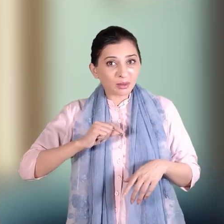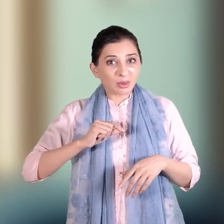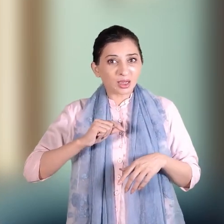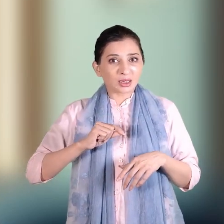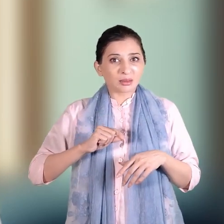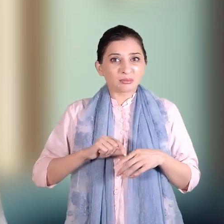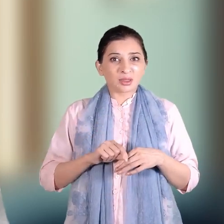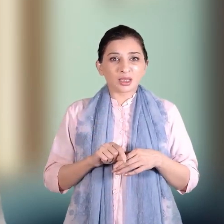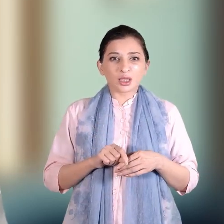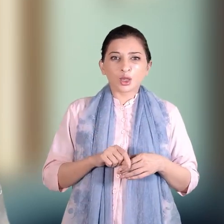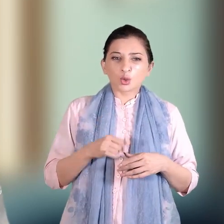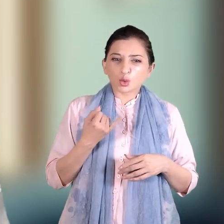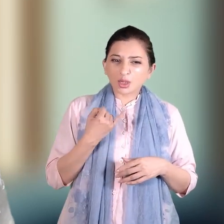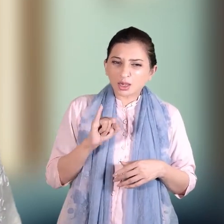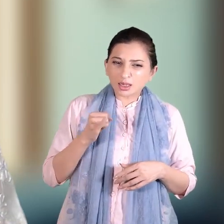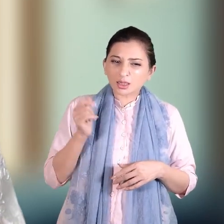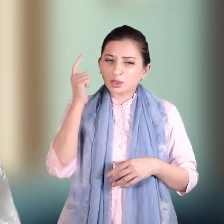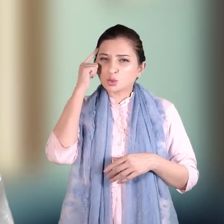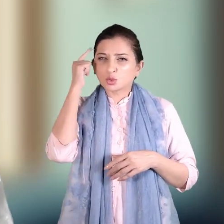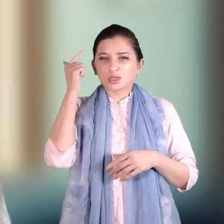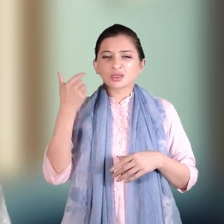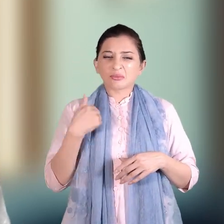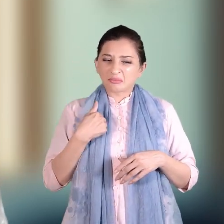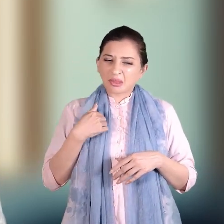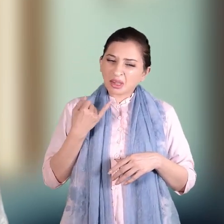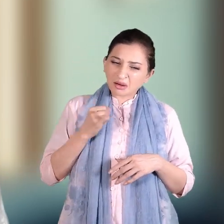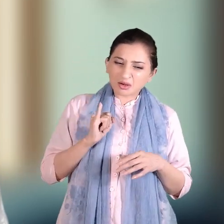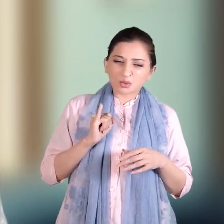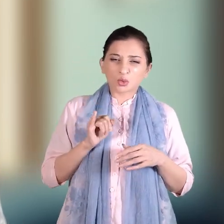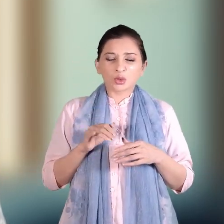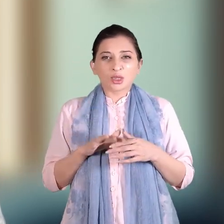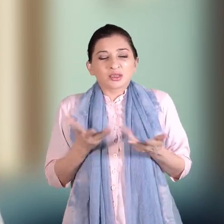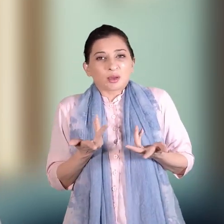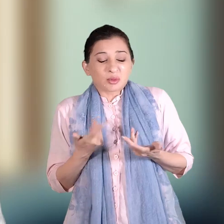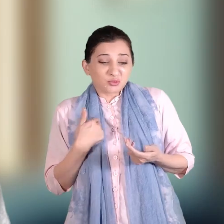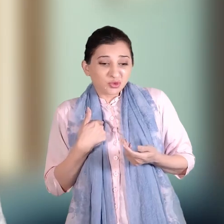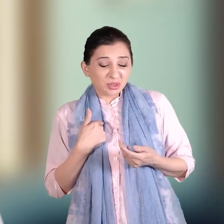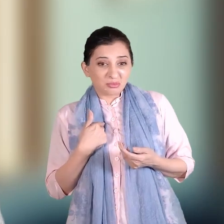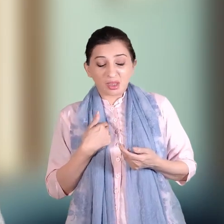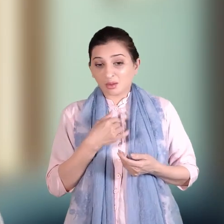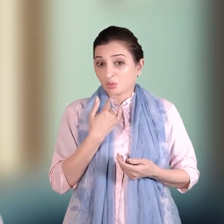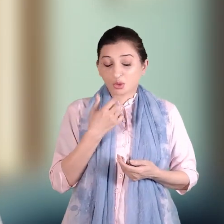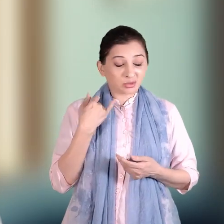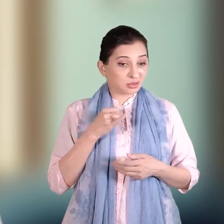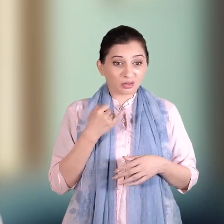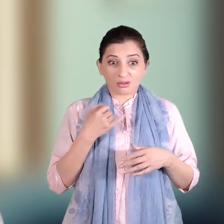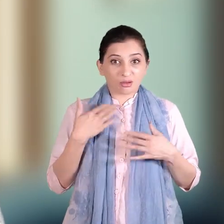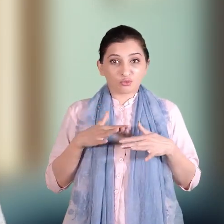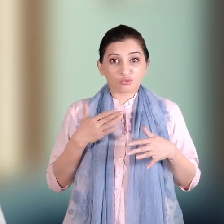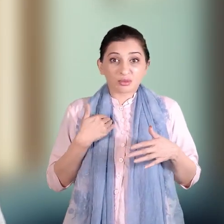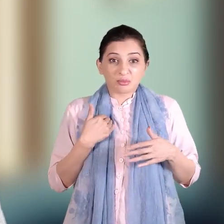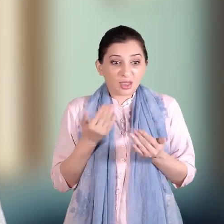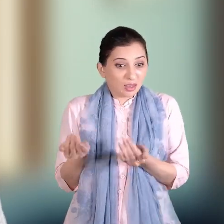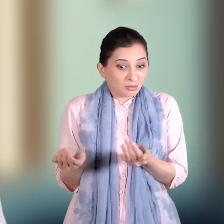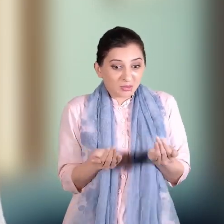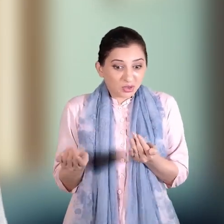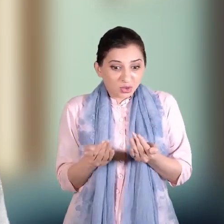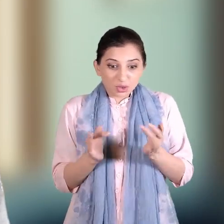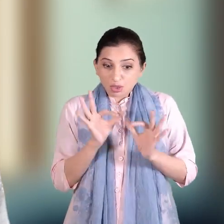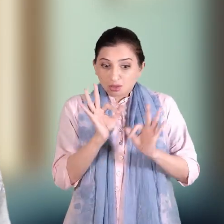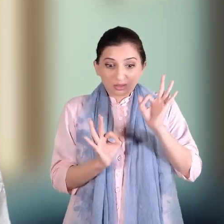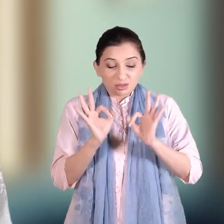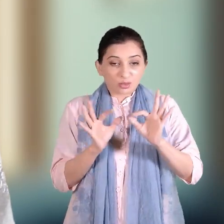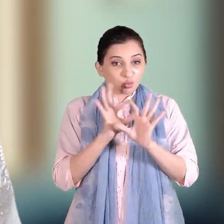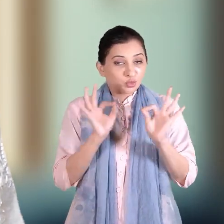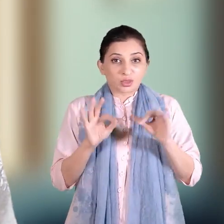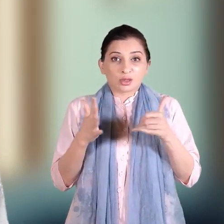And when they judge themselves, there's a lot of guilt कि मैं ऐसा क्यों feel कर रही हूँ, मुझे इस तरह feel नहीं करना चाहिए. But